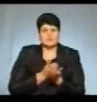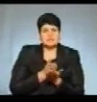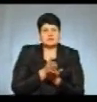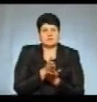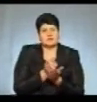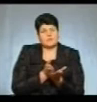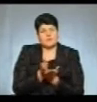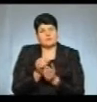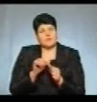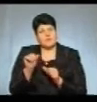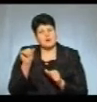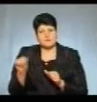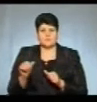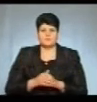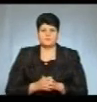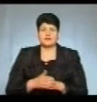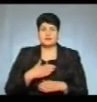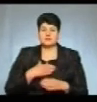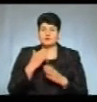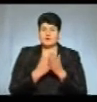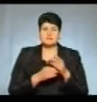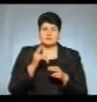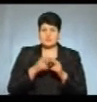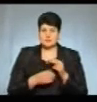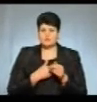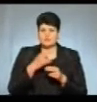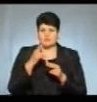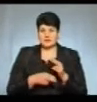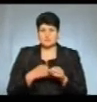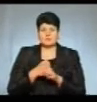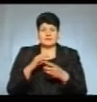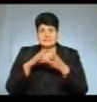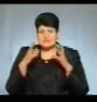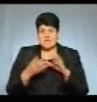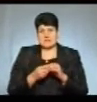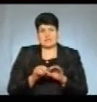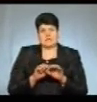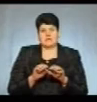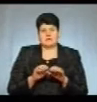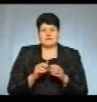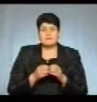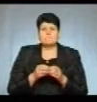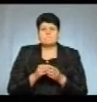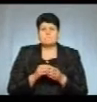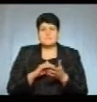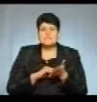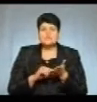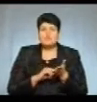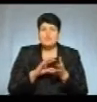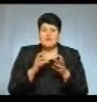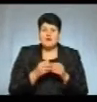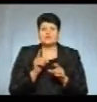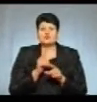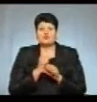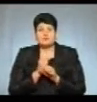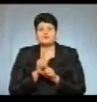напрямком окремо. Наша програма завершується, але хочеться під кінець зробити якийсь такий загальний висновок, підсумувати, що робити, що не